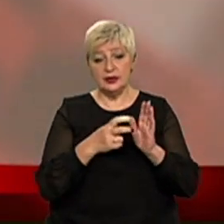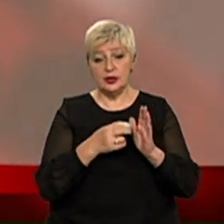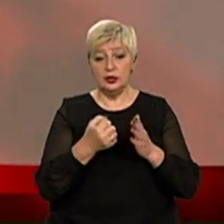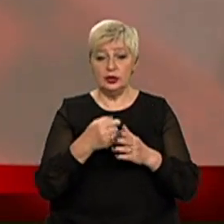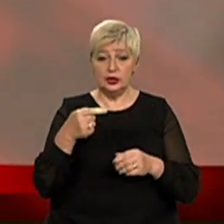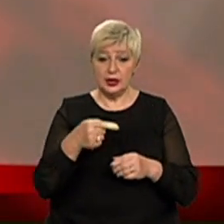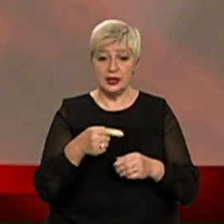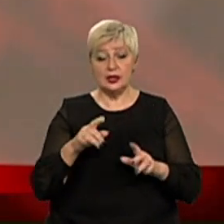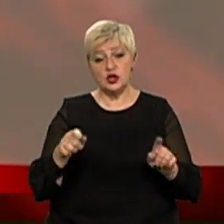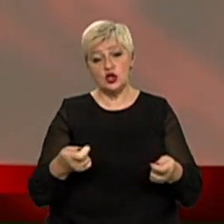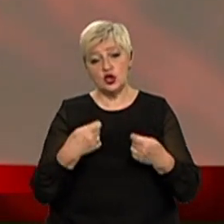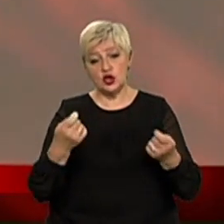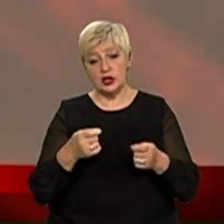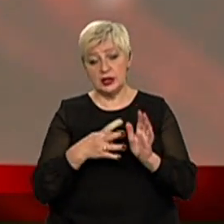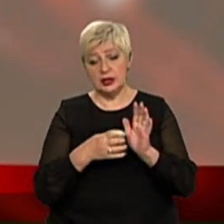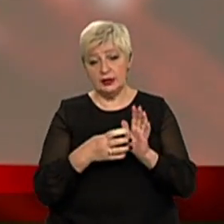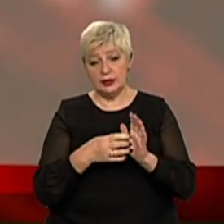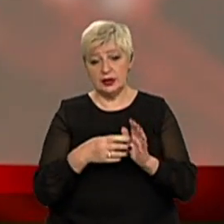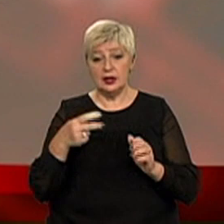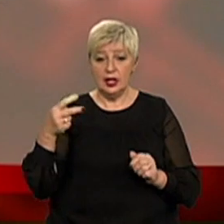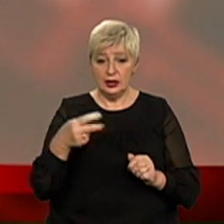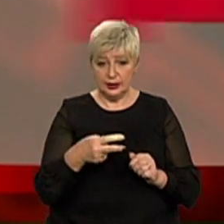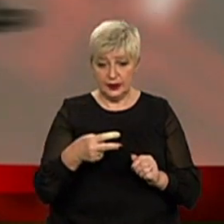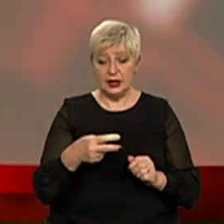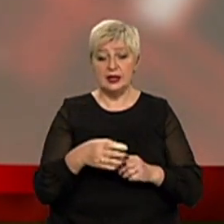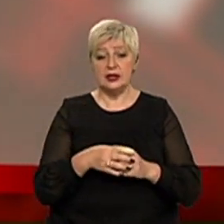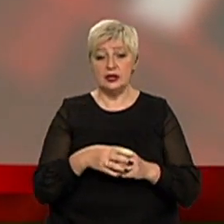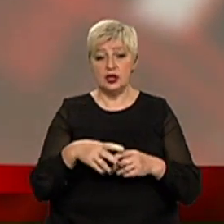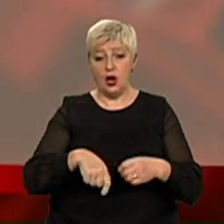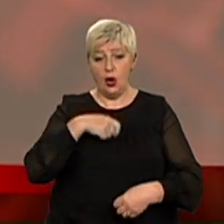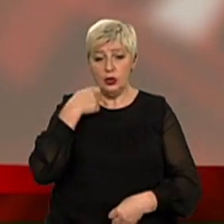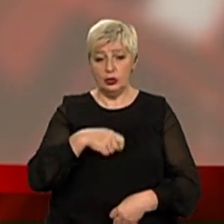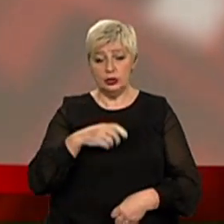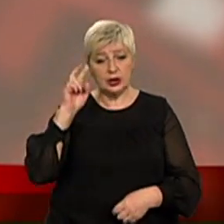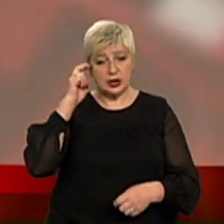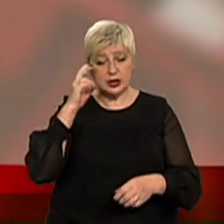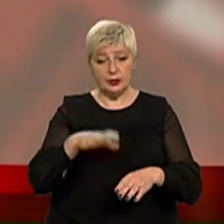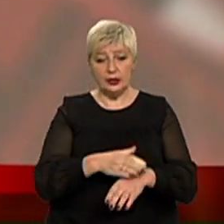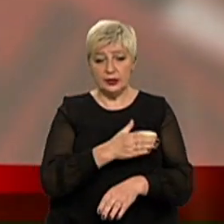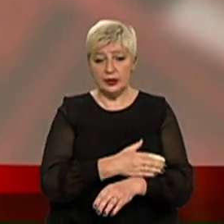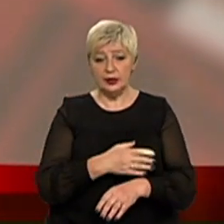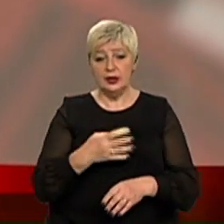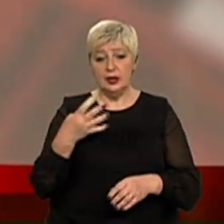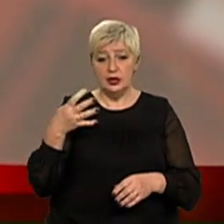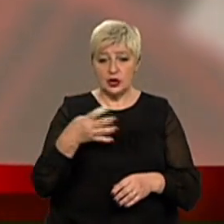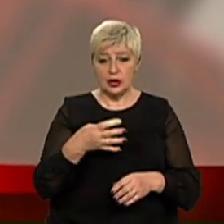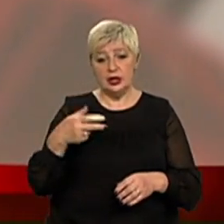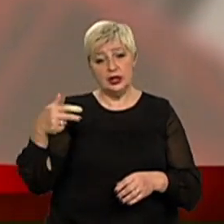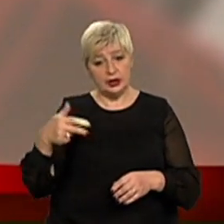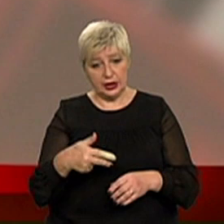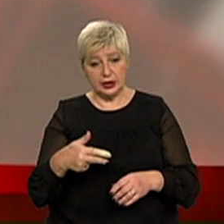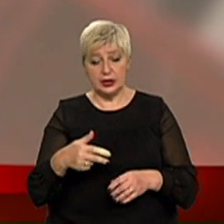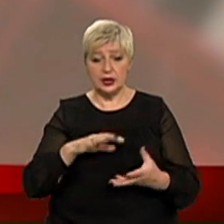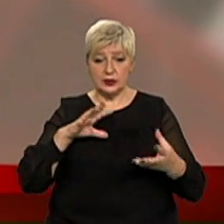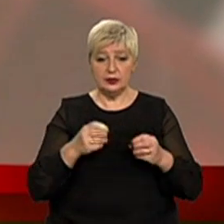1000 гривень, джинси – 900, виходить – 2000 гривень. Куртка та зимові черевики – 4 та 3 тисячі відповідно,